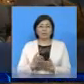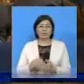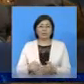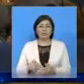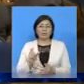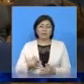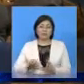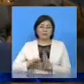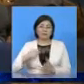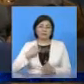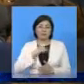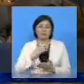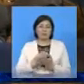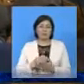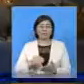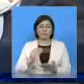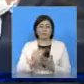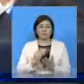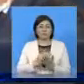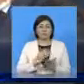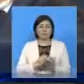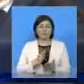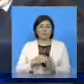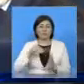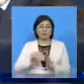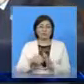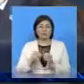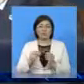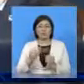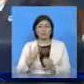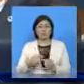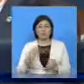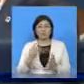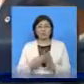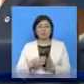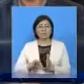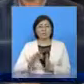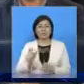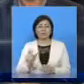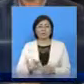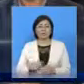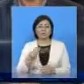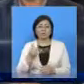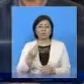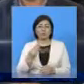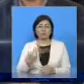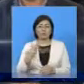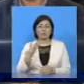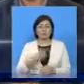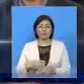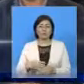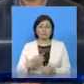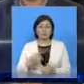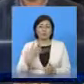списке избирателей Токмансайского сельского округа уже внесены 814 избирателей. В селе Ушкудук